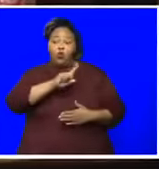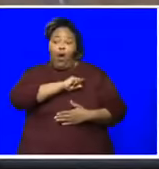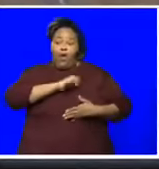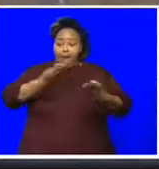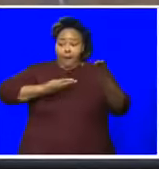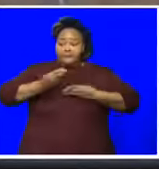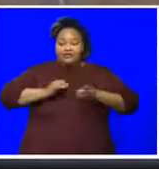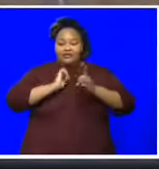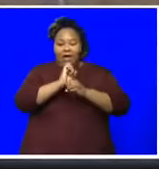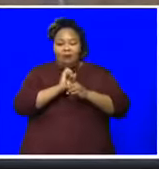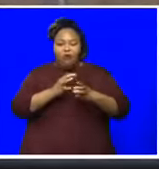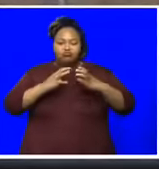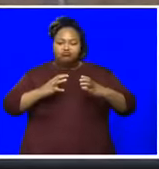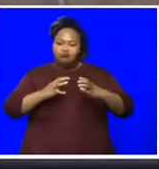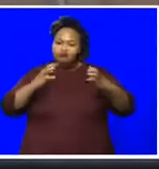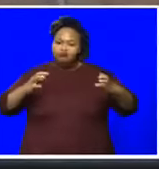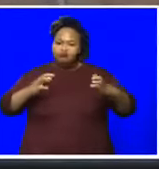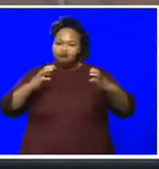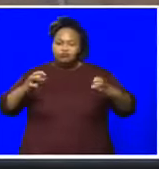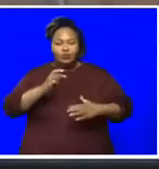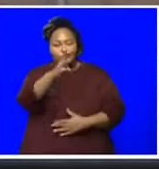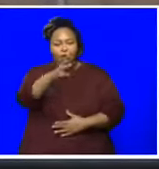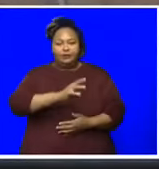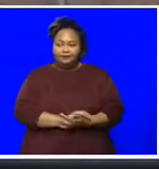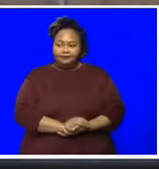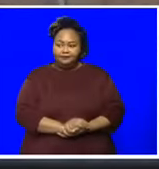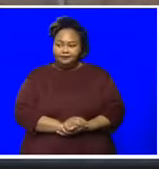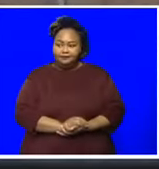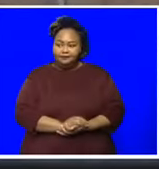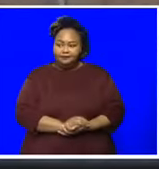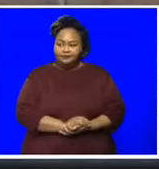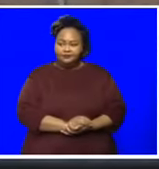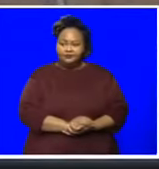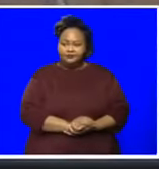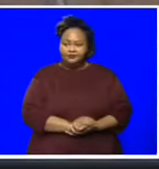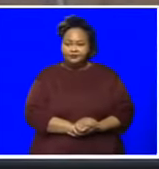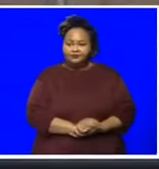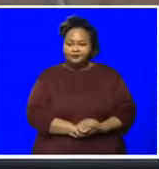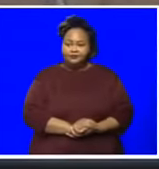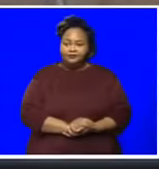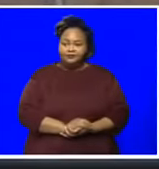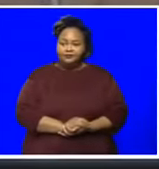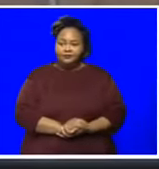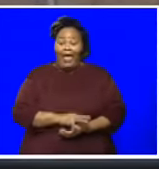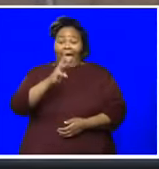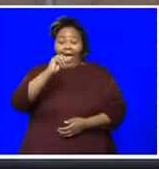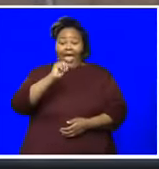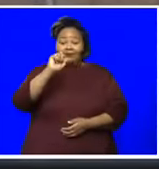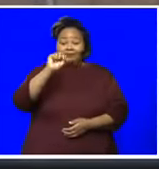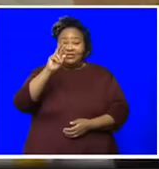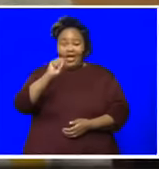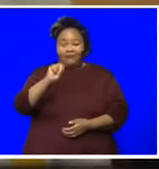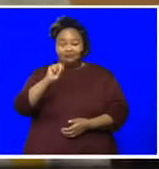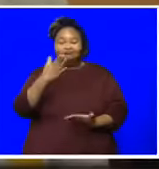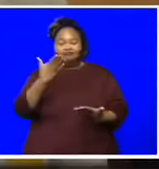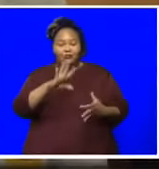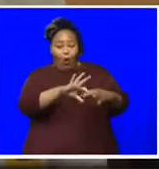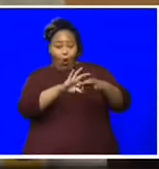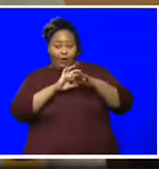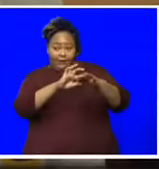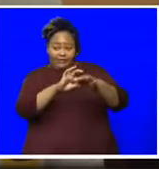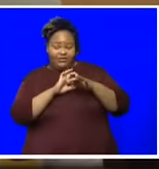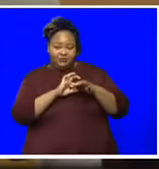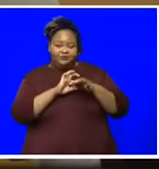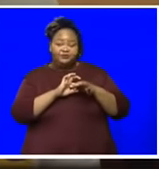abo. Sikwenteke kwaba inhloso ye-MTN Foundation lokuthi sithole ndawo tinhlelo